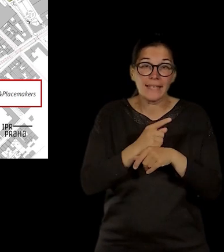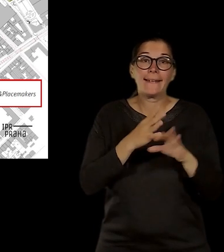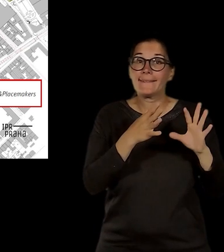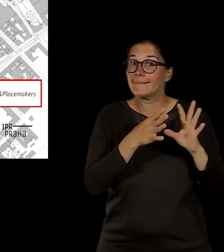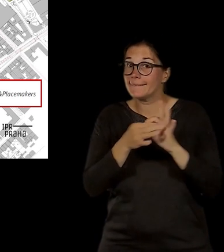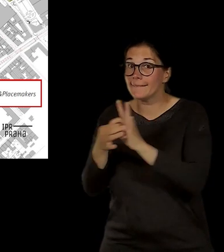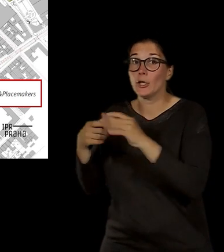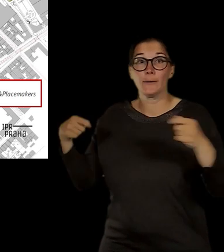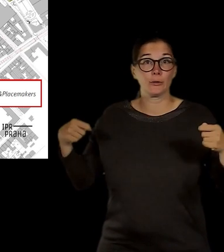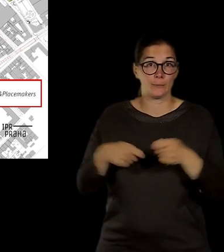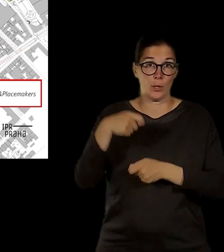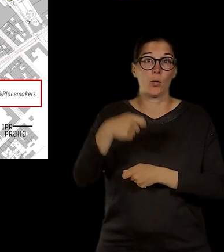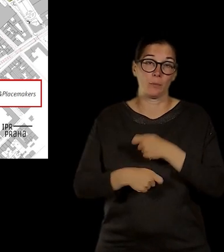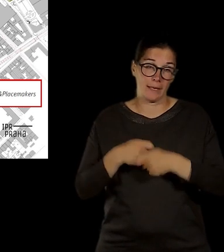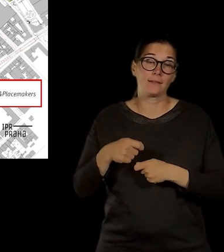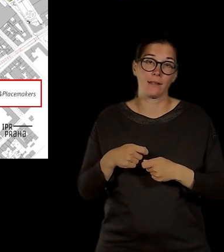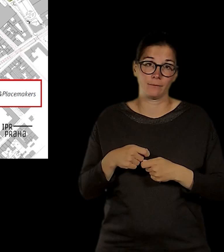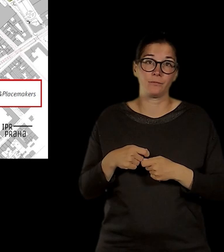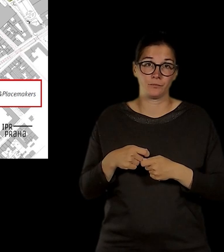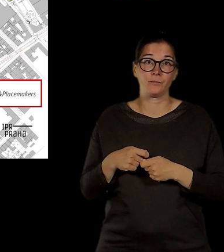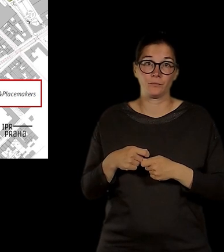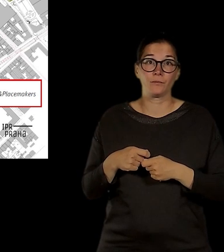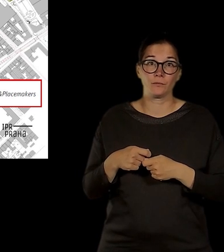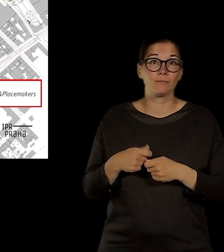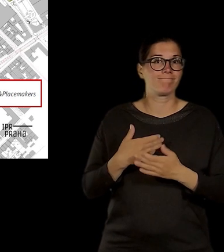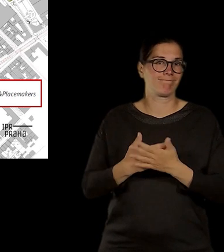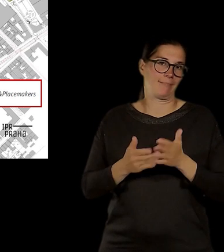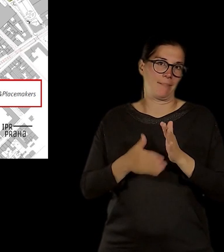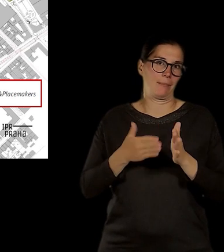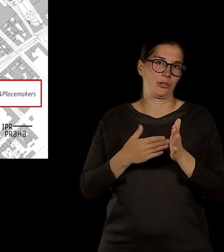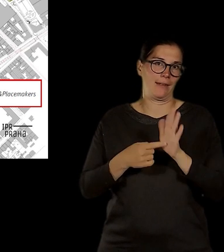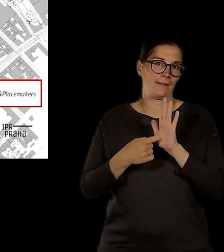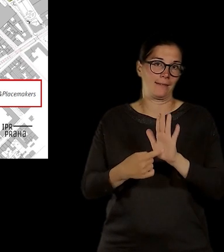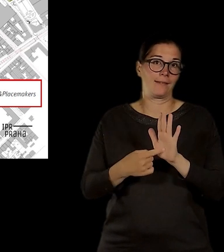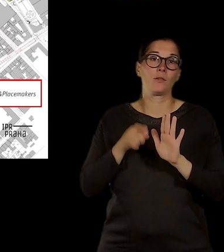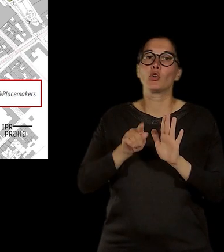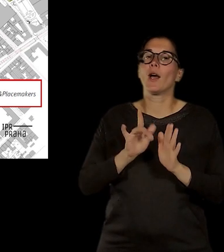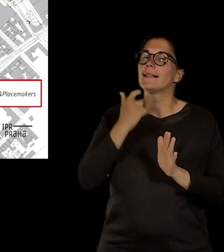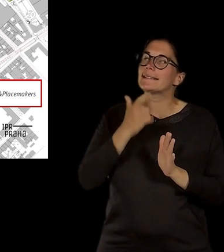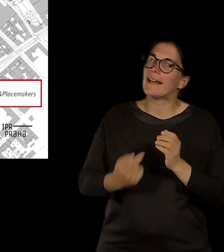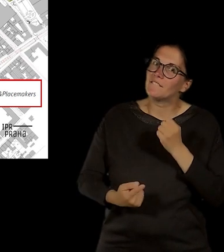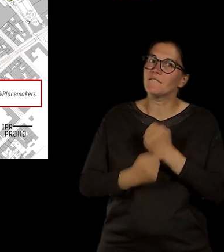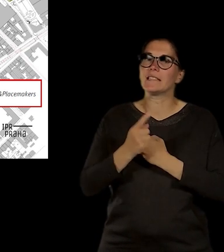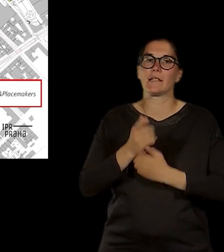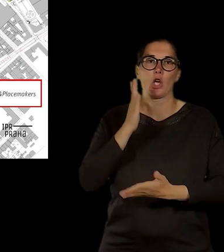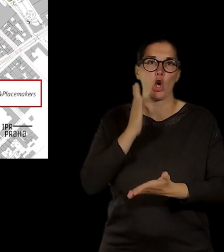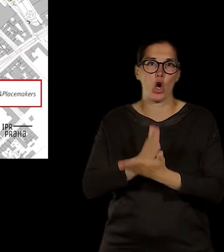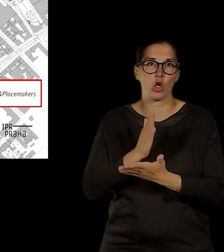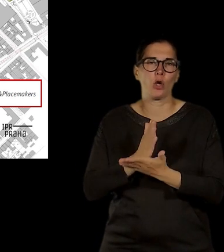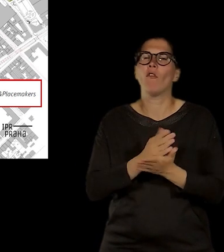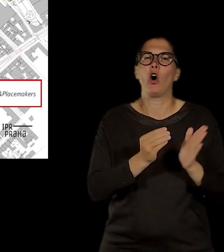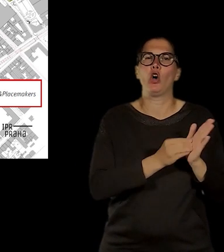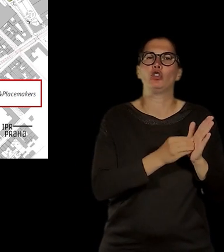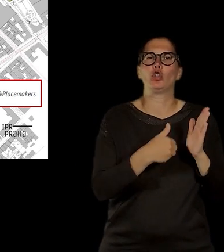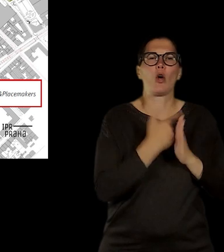a v podstatě zde se díváme na v uvozovkách cílový stav, samozřejmě bez teda nového hlaváku, protože